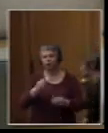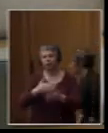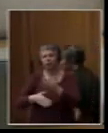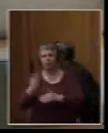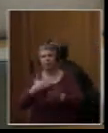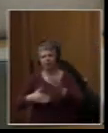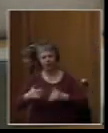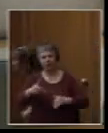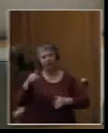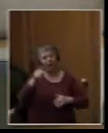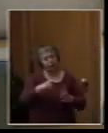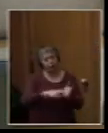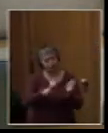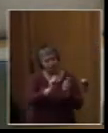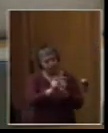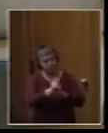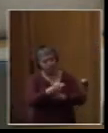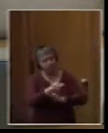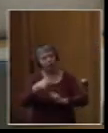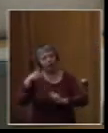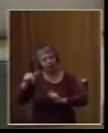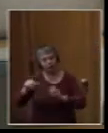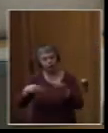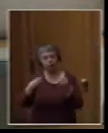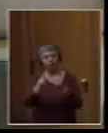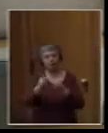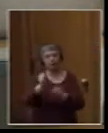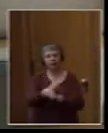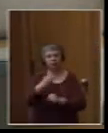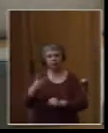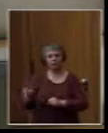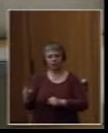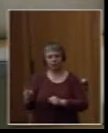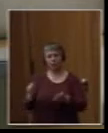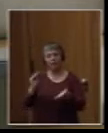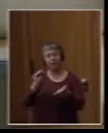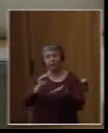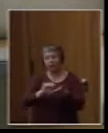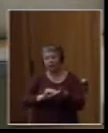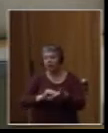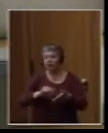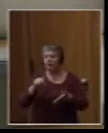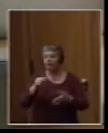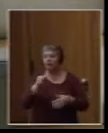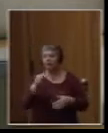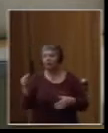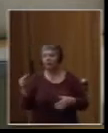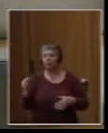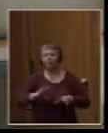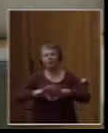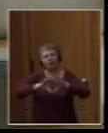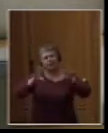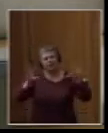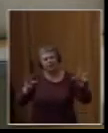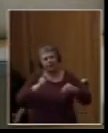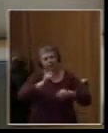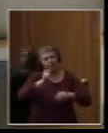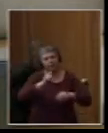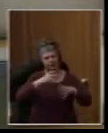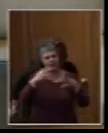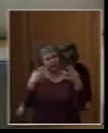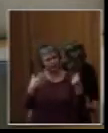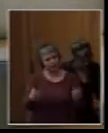πολύ εύστοχα πρέπει και οφείλει να εντάσσει τα ζητήματα που σχετίζονται με την απασχόλησή τους στις γενικές πολιτικές για την εργασία,